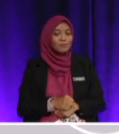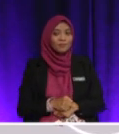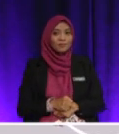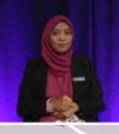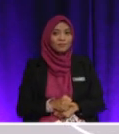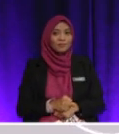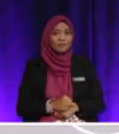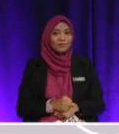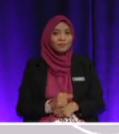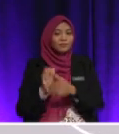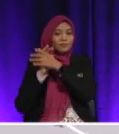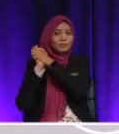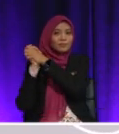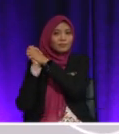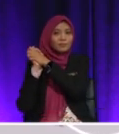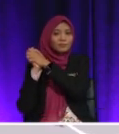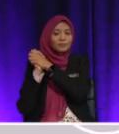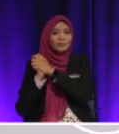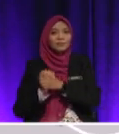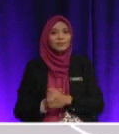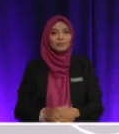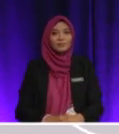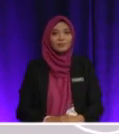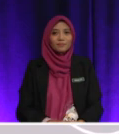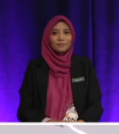jadi tanya Aqila bersemangat